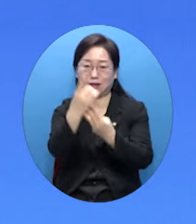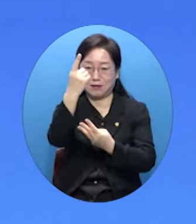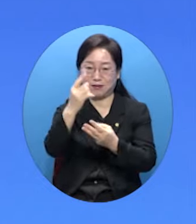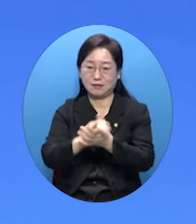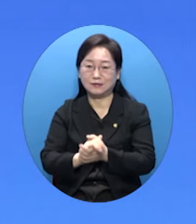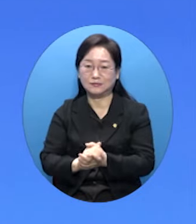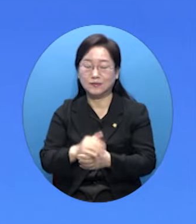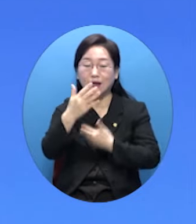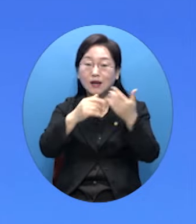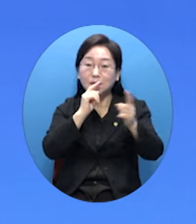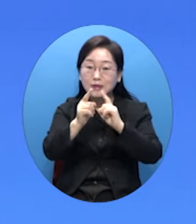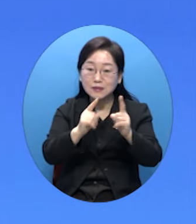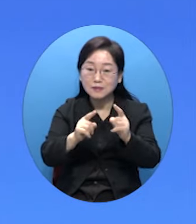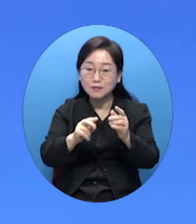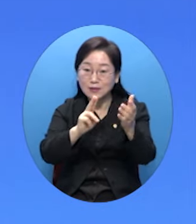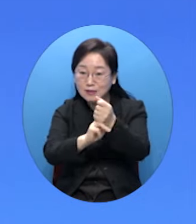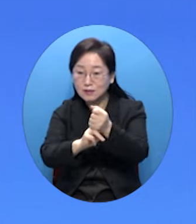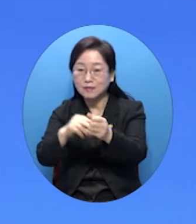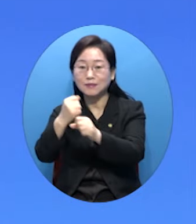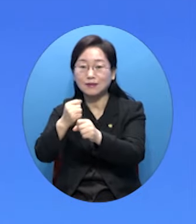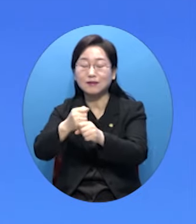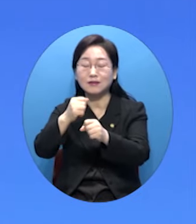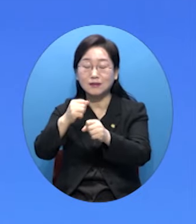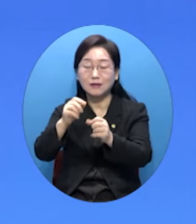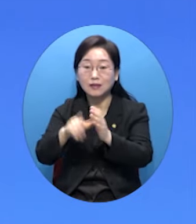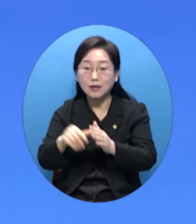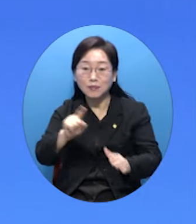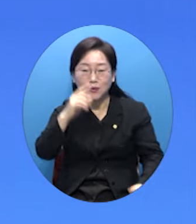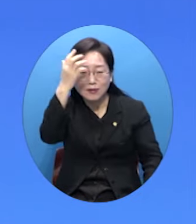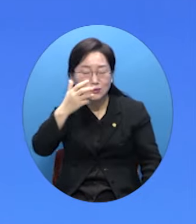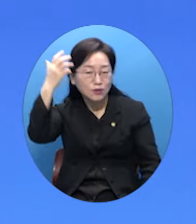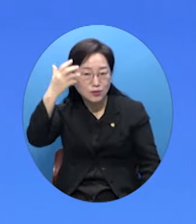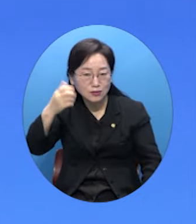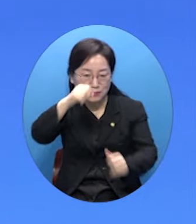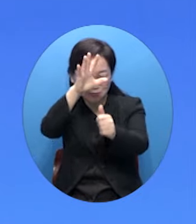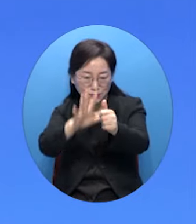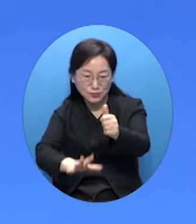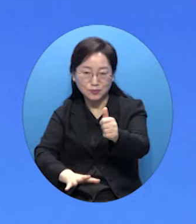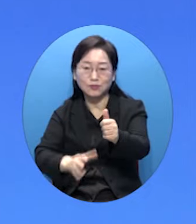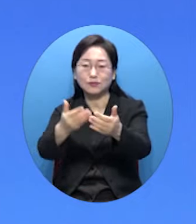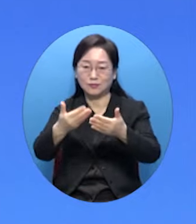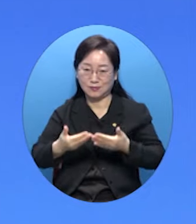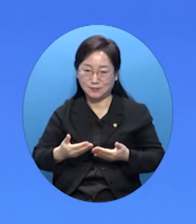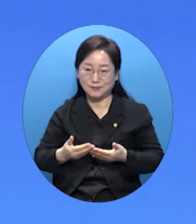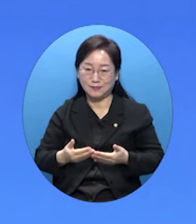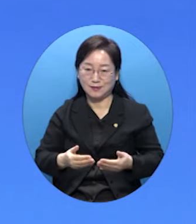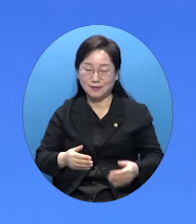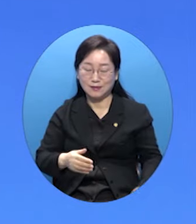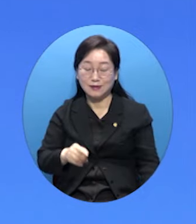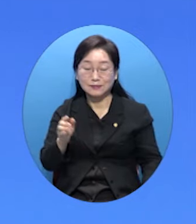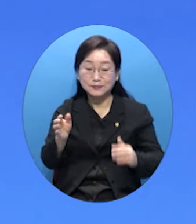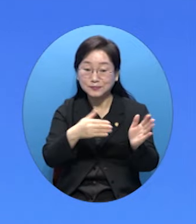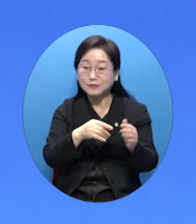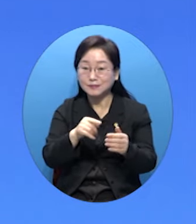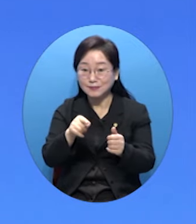그런데 말씀이 기적을 만들어낼 때 우리에게 임하는 것이 성령의 역사입니다. 그래서 이